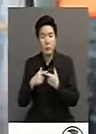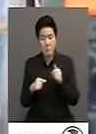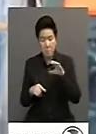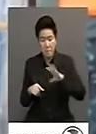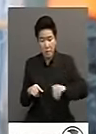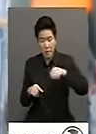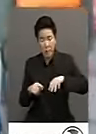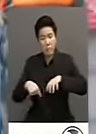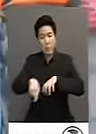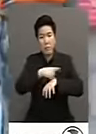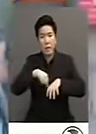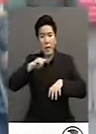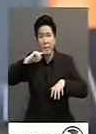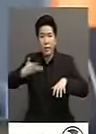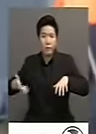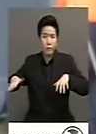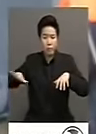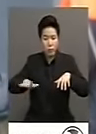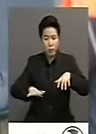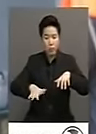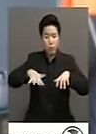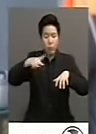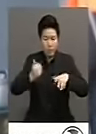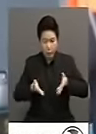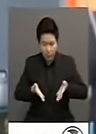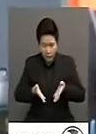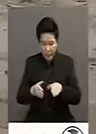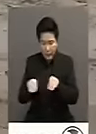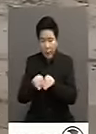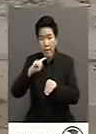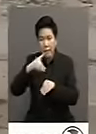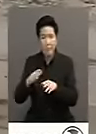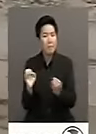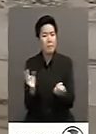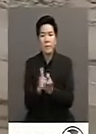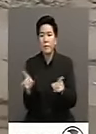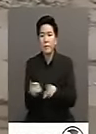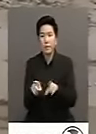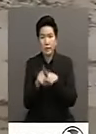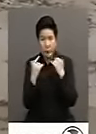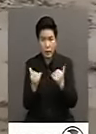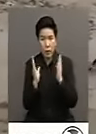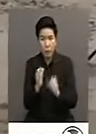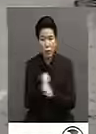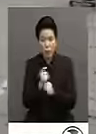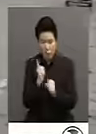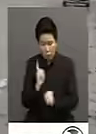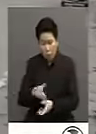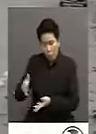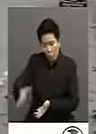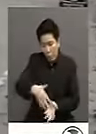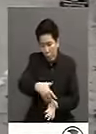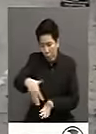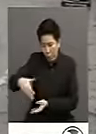องที่ปากพนังตอนนี้ได้รับผลกระทบถนนสายเลียบทะเลก็ได้รับผลกระทบเช่นเดียวกันเจ้าหน้าที่ก็ต้องไปเก็บกวาดถ